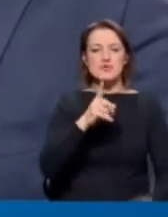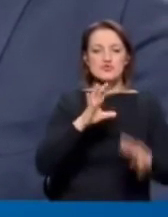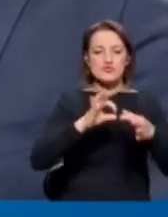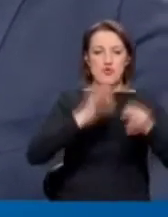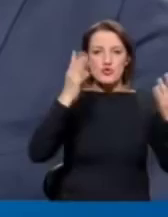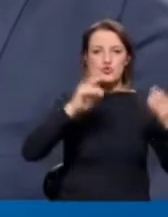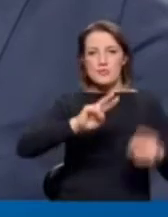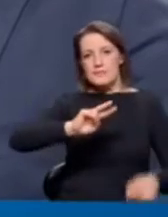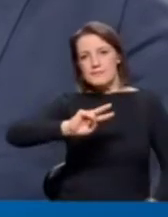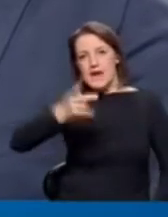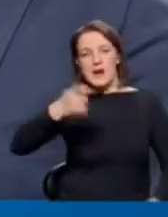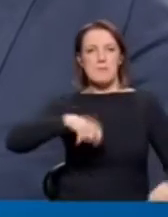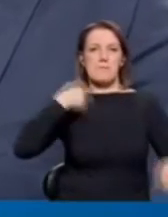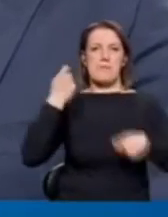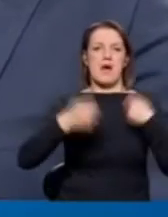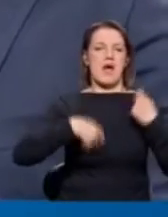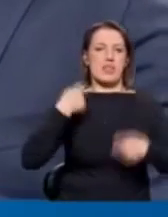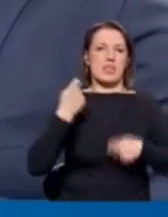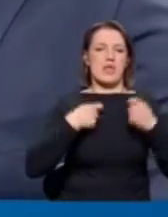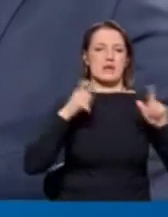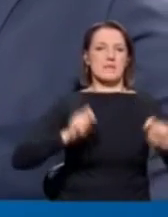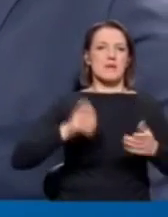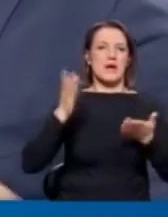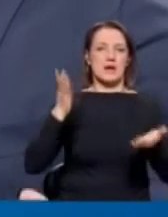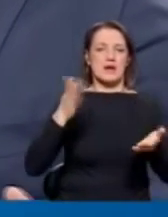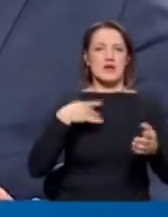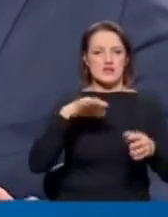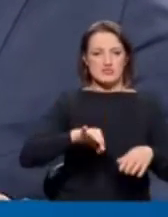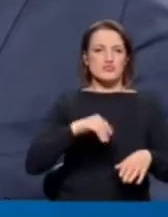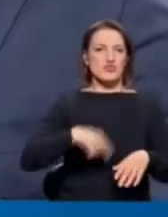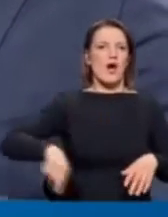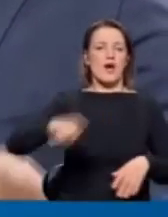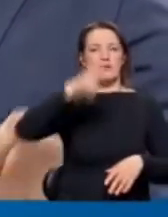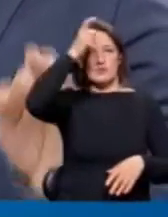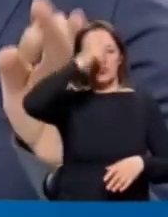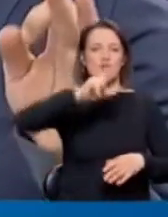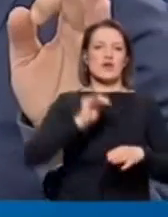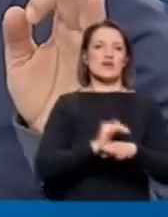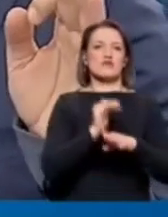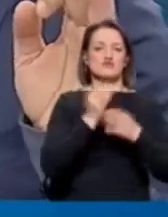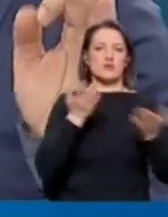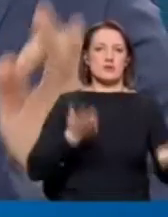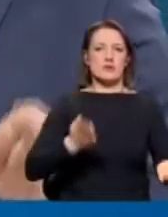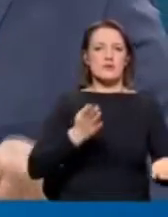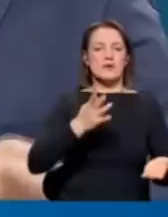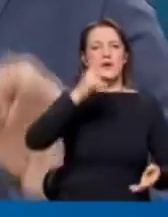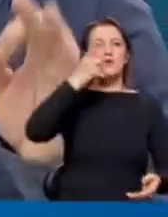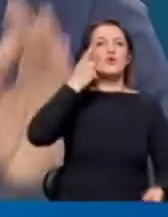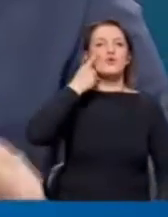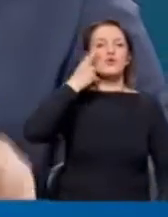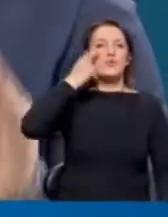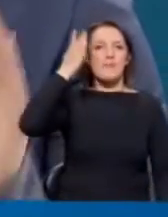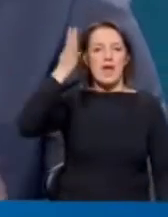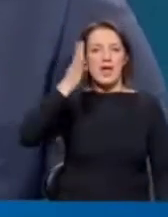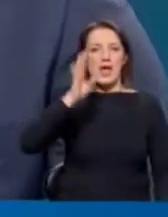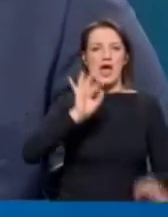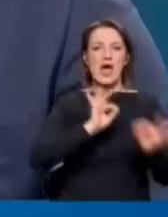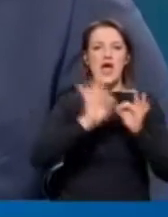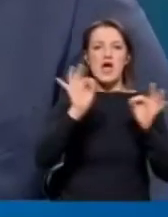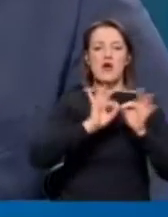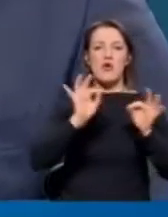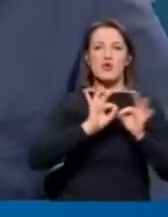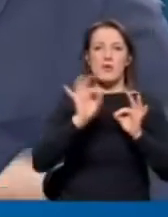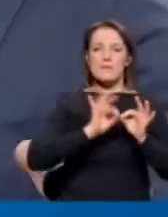üretirler şu anda bizim yaşadığımız şeyin özeti bu hükümet ekonomiye Yönetmeyi